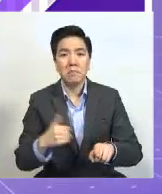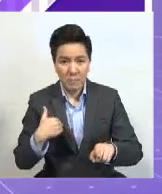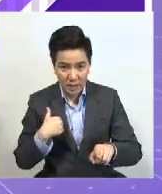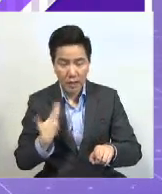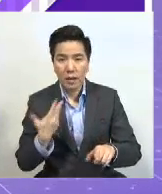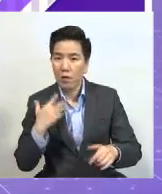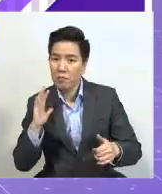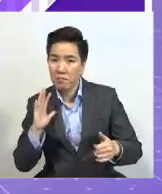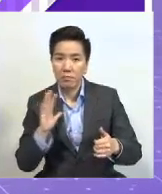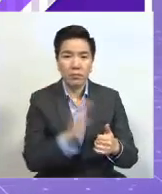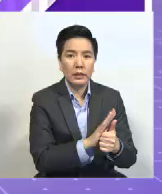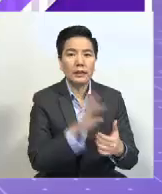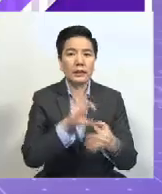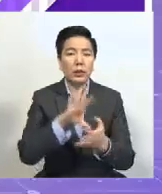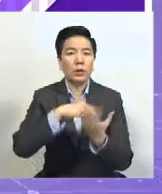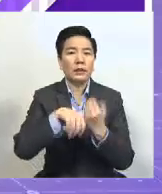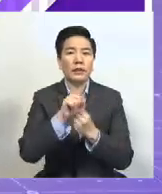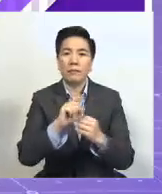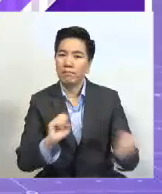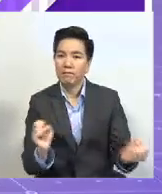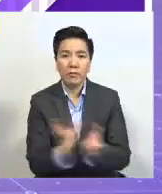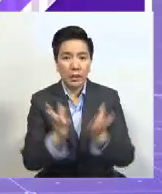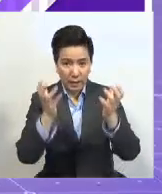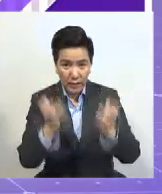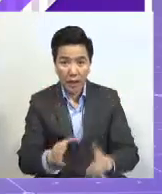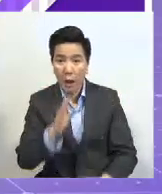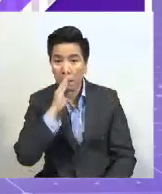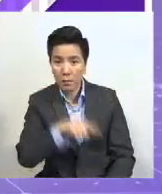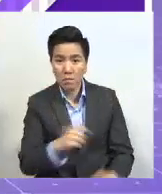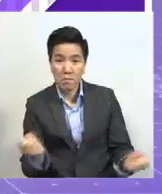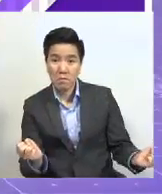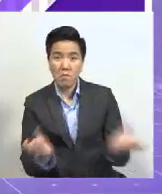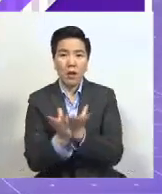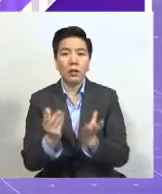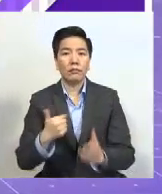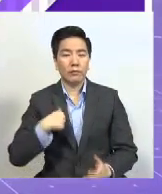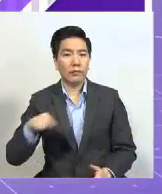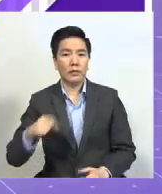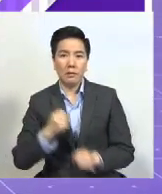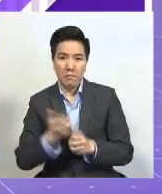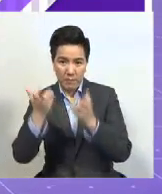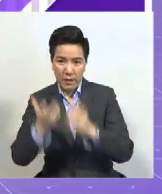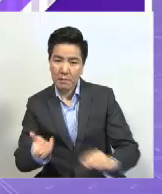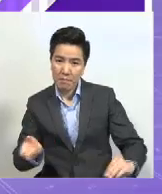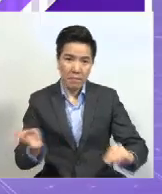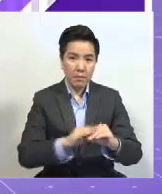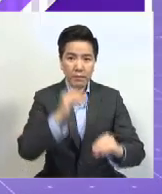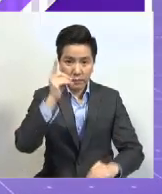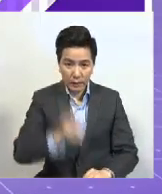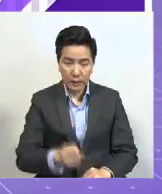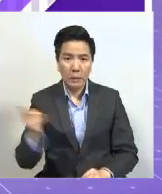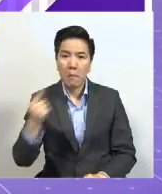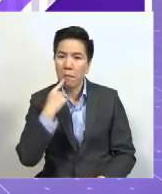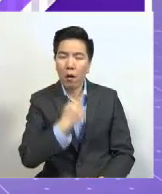จะคว่ำบาตรทางเศรษฐกิจอย่างหนักและถ้าอิหร่านตอบโต้มาสหรัฐจะทำไม่หนักหน่วงจริงๆเพราะฉะนั้น